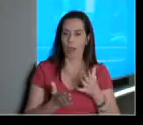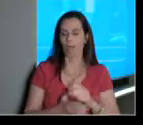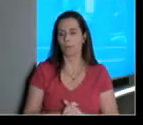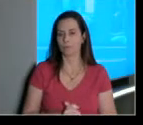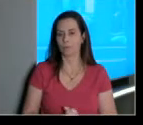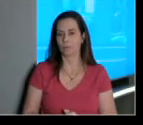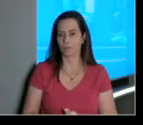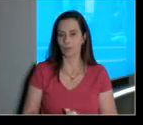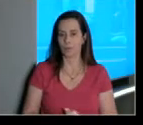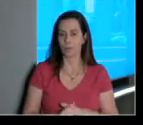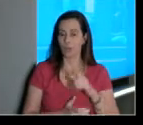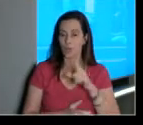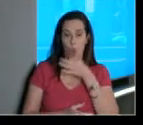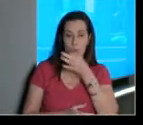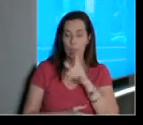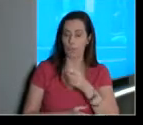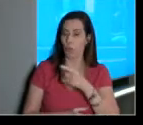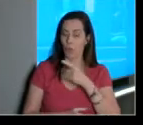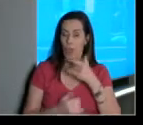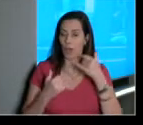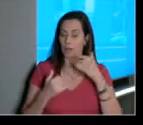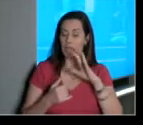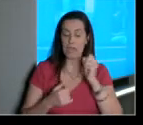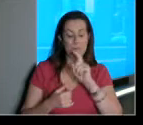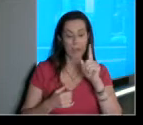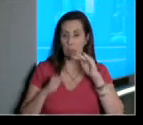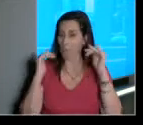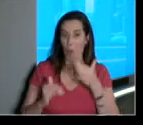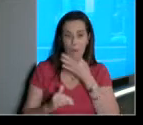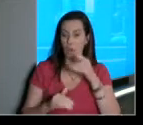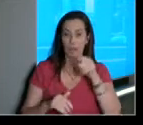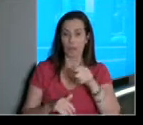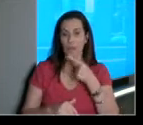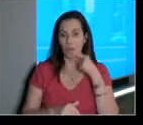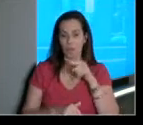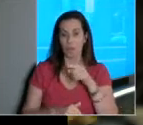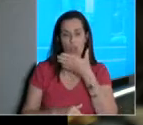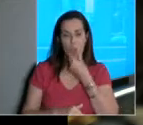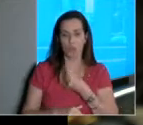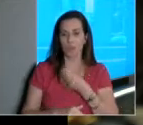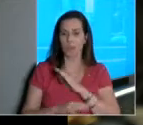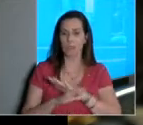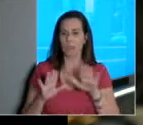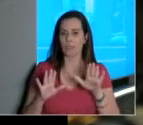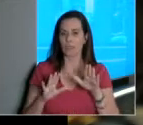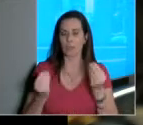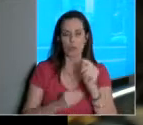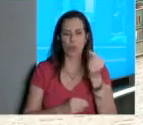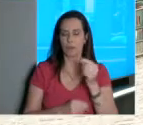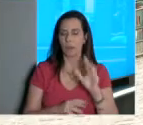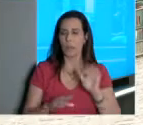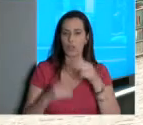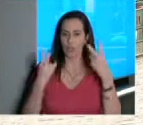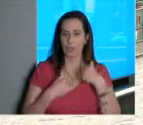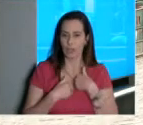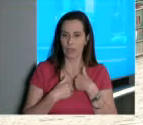יילקח. כשהיא נשאלת איפה הייתה היום, לו הייתה פחות יפה, פיי טוענת שיופי זה רק פקטור מינורי. מה שהכי